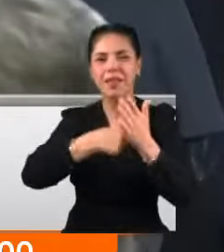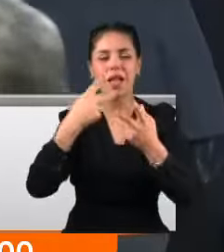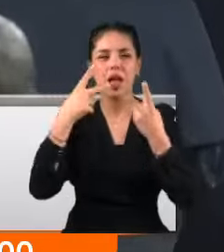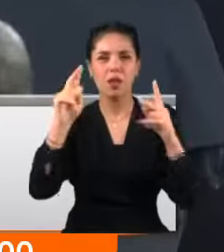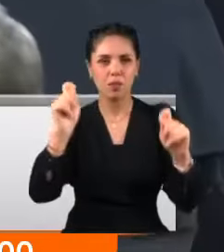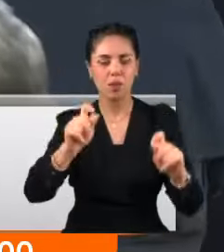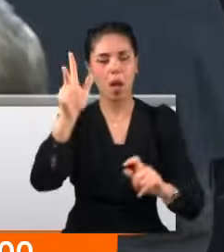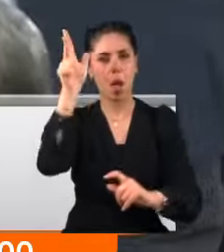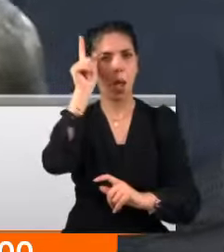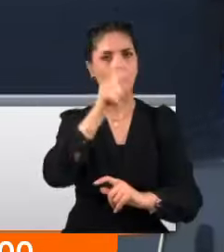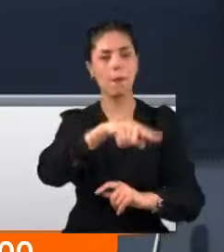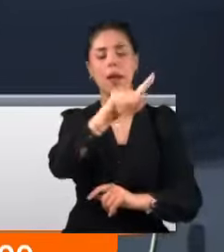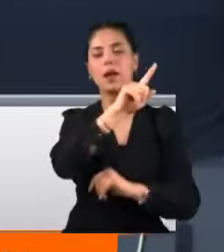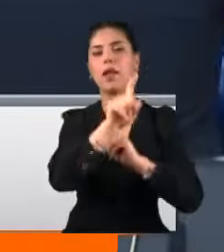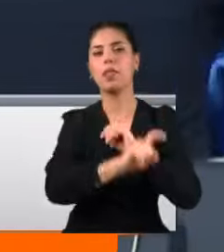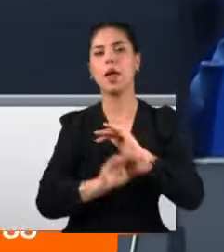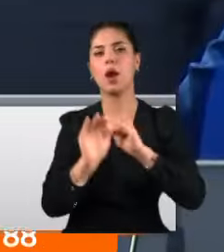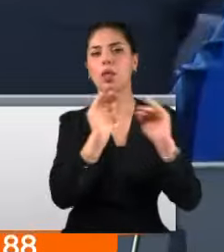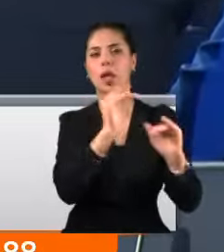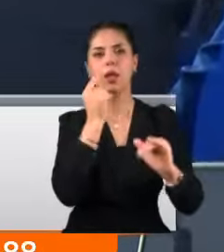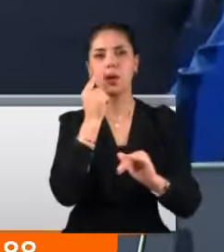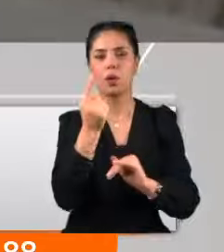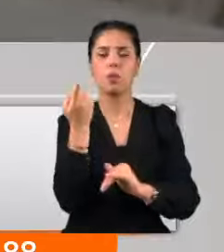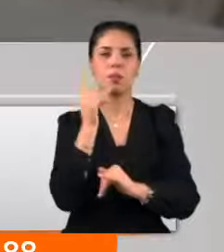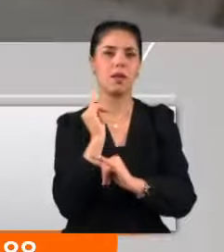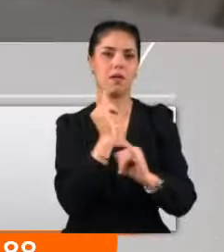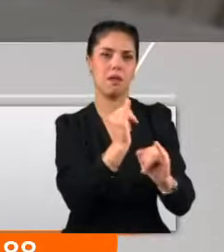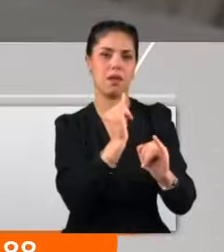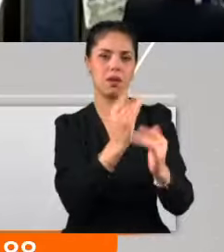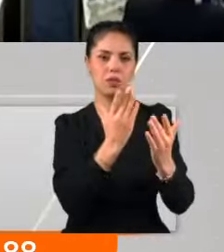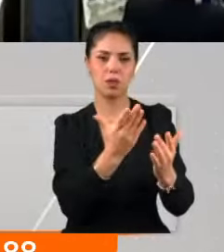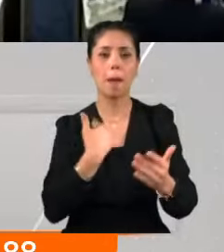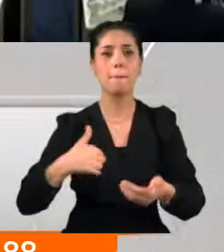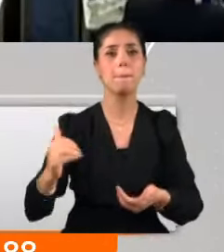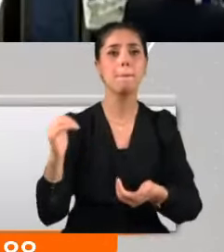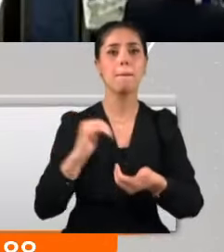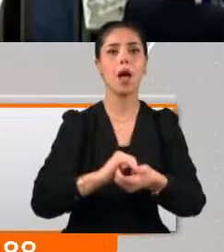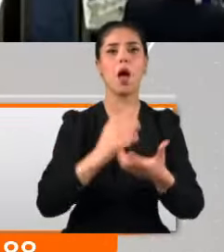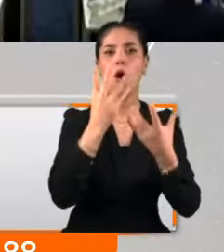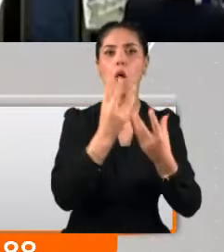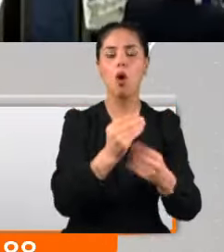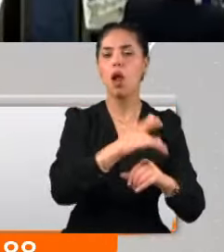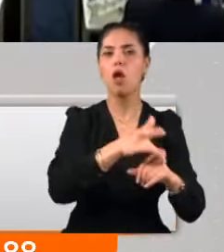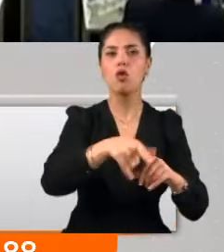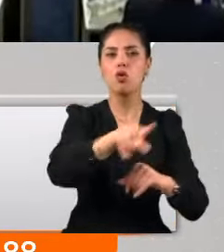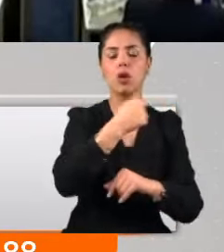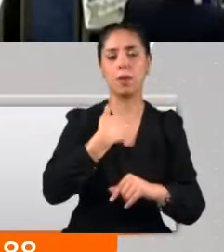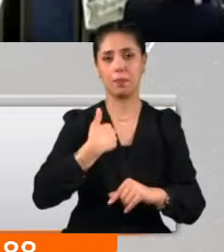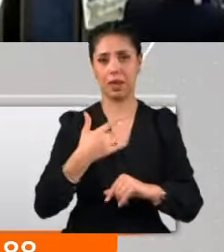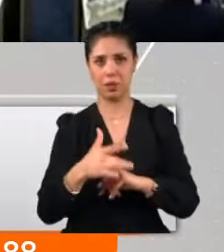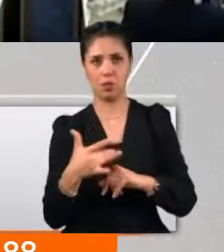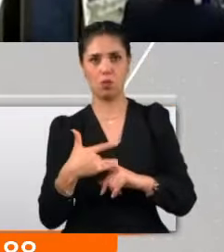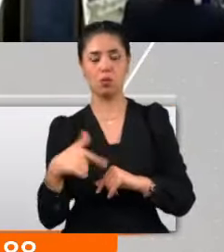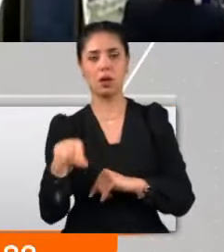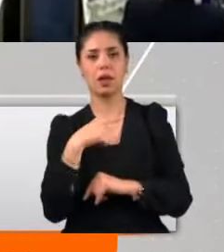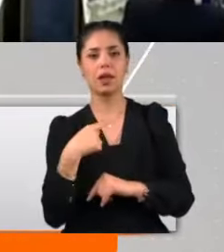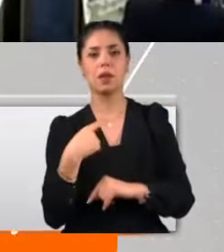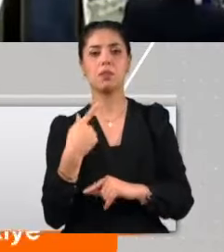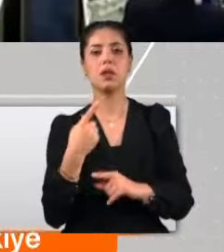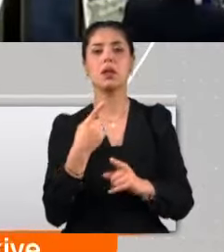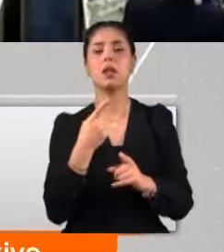devletleri'ni terör desteği üzerinden bir kez daha eleştirdi müttefiklerimiz tarafından ülkemize la verilen